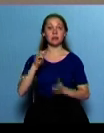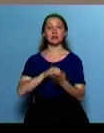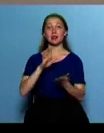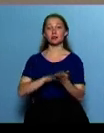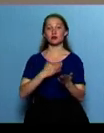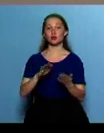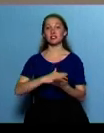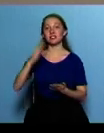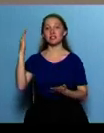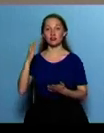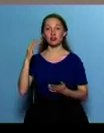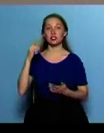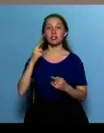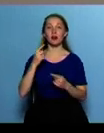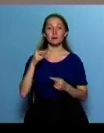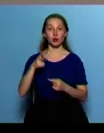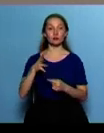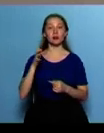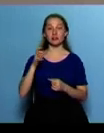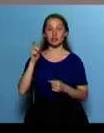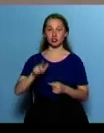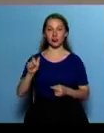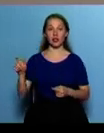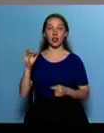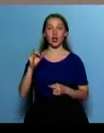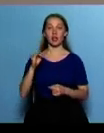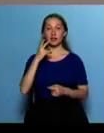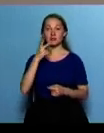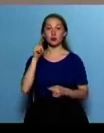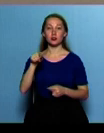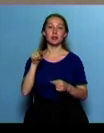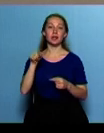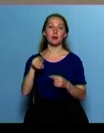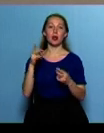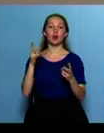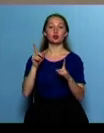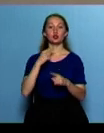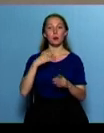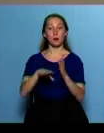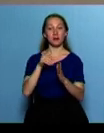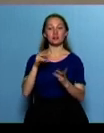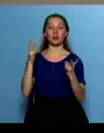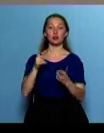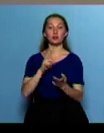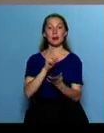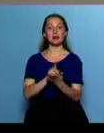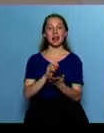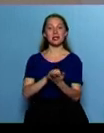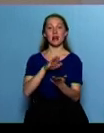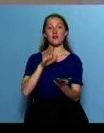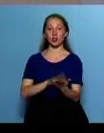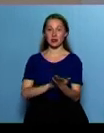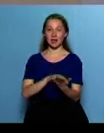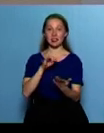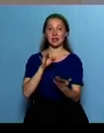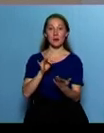свыше 2500 человек. Пользователи уже обратили внимание, что в этом году для участия в голосовании требуется обязательная авторизация. Как